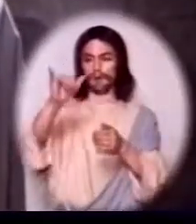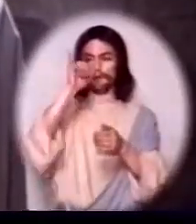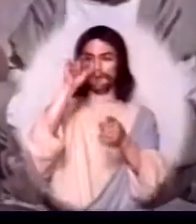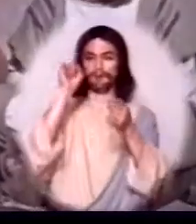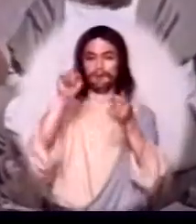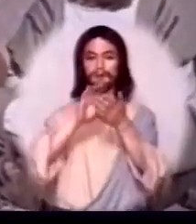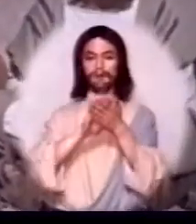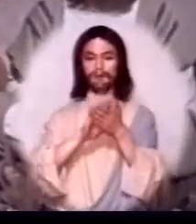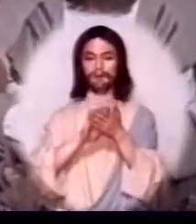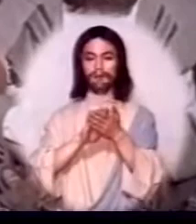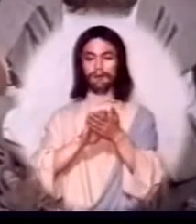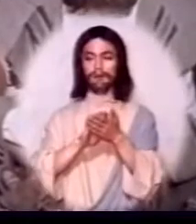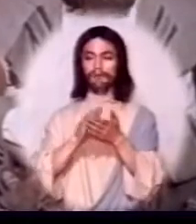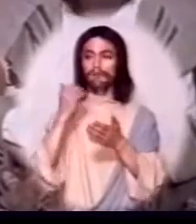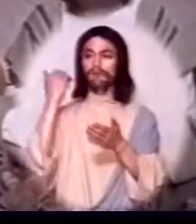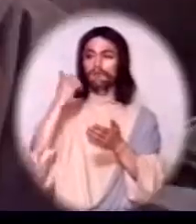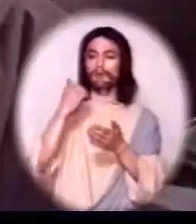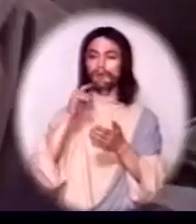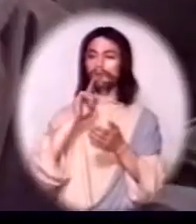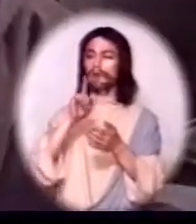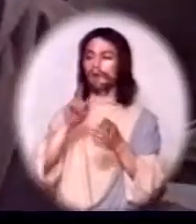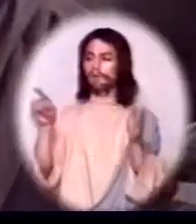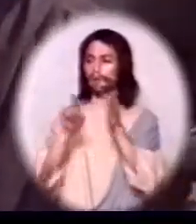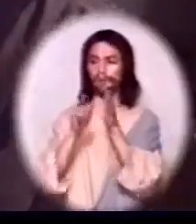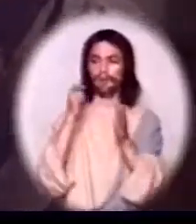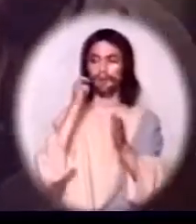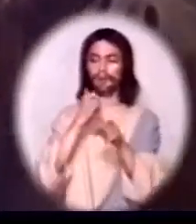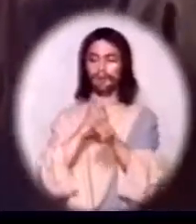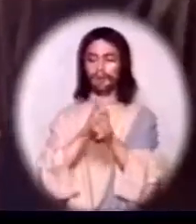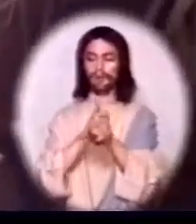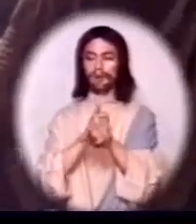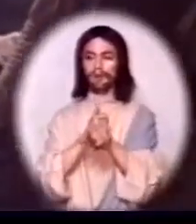화가 있으리로다. 그럴 리가. 그럴 수가.